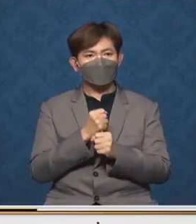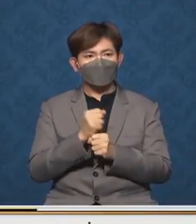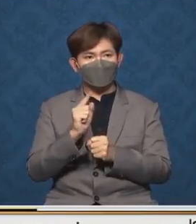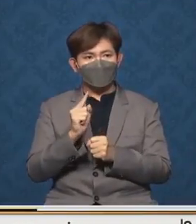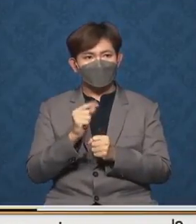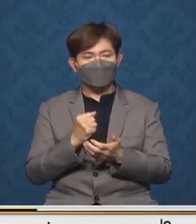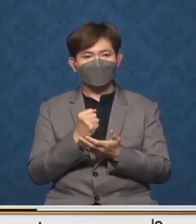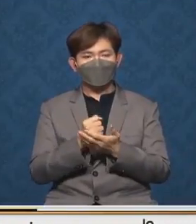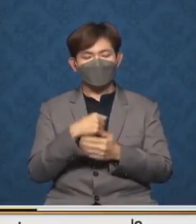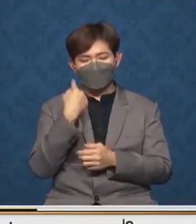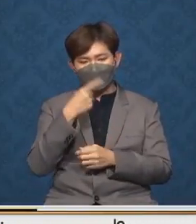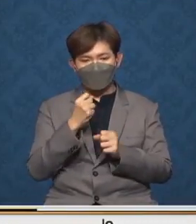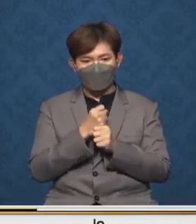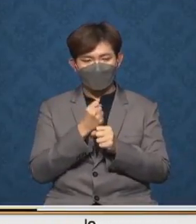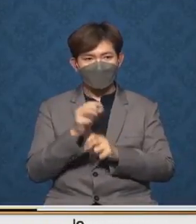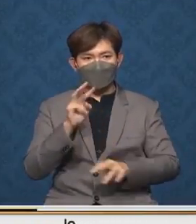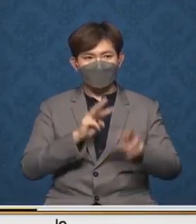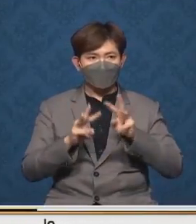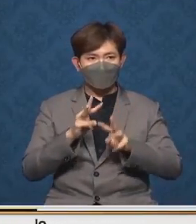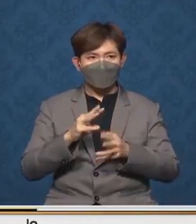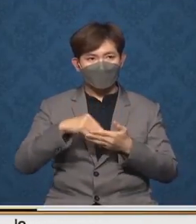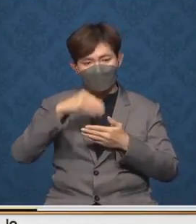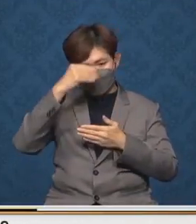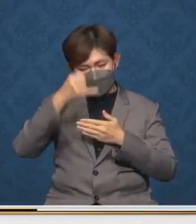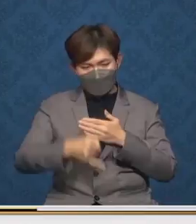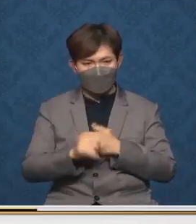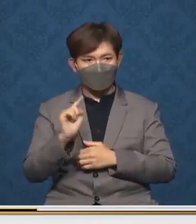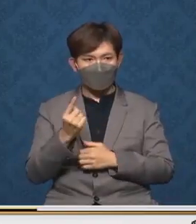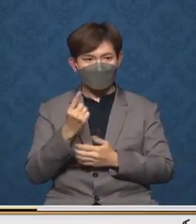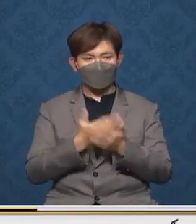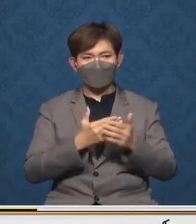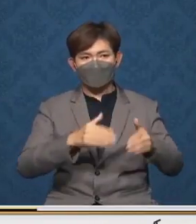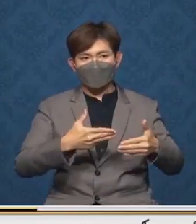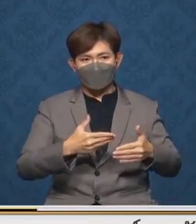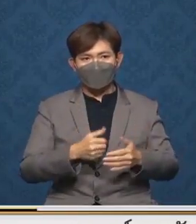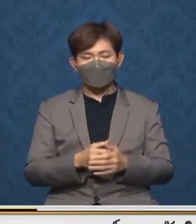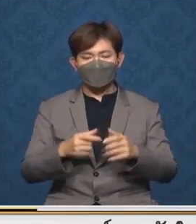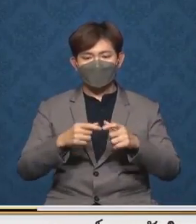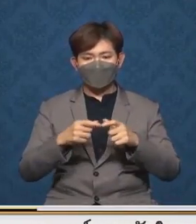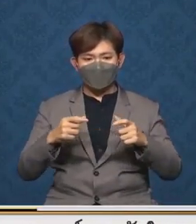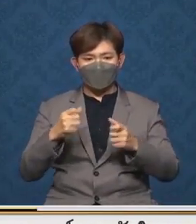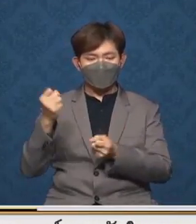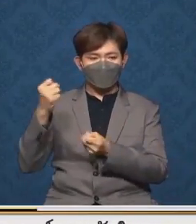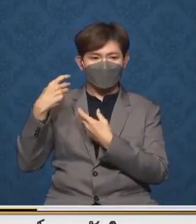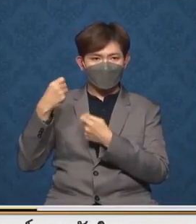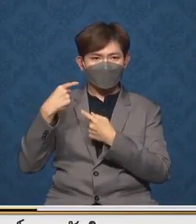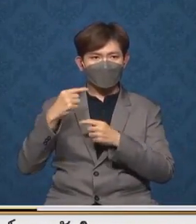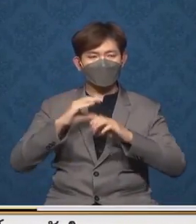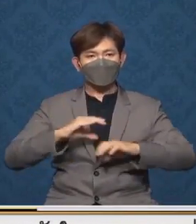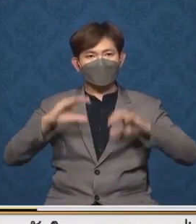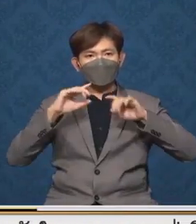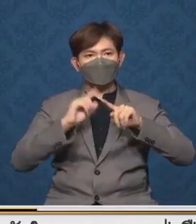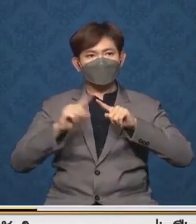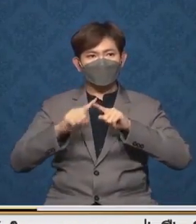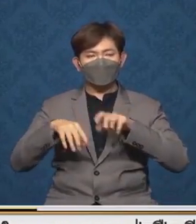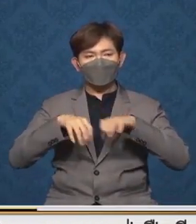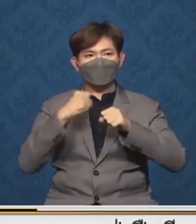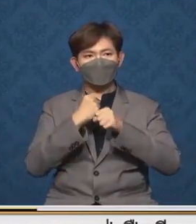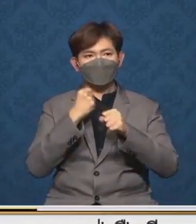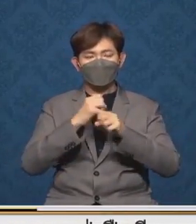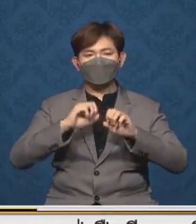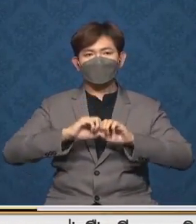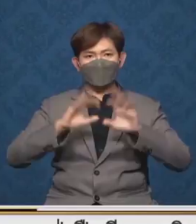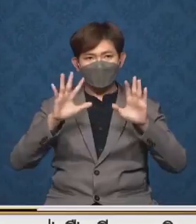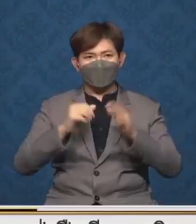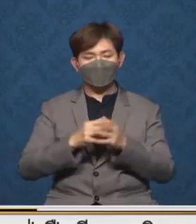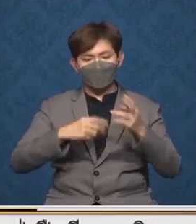พื่อรองรับคนว่างงานและนักศึกษาจบใหม่ให้มีรายได้บัตรสวัสดิการแห่งรัฐโดยทุกมาตรการทุกโครงการจะเป็นการอย่างโปร่งใสส